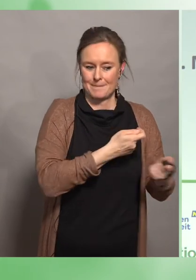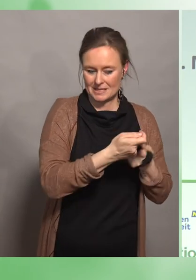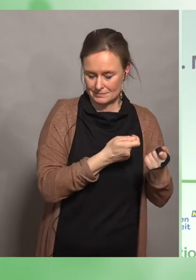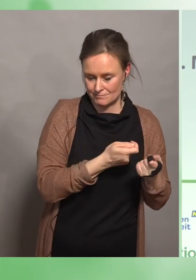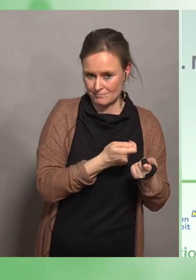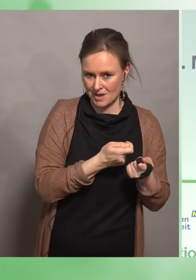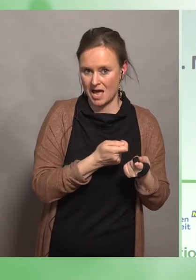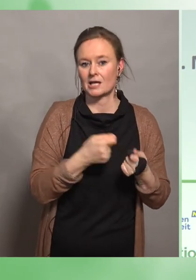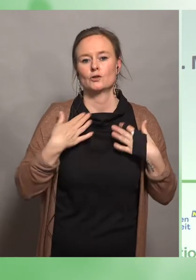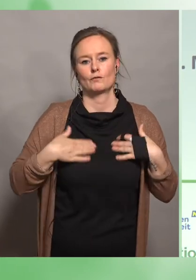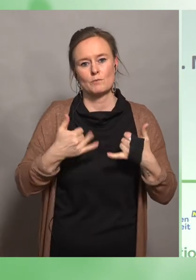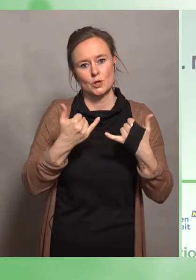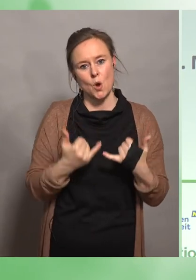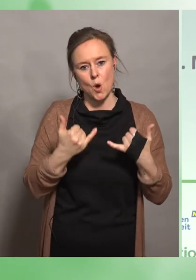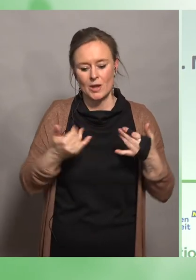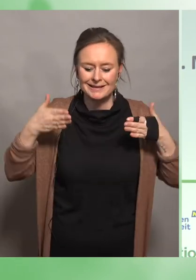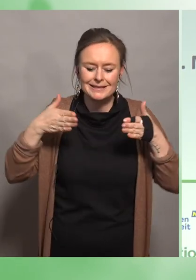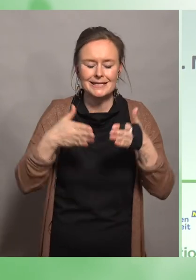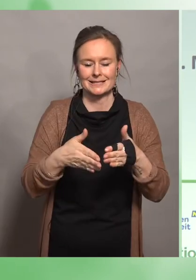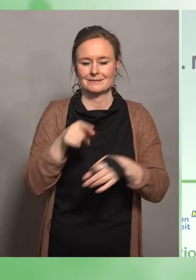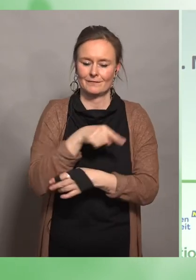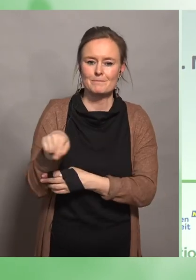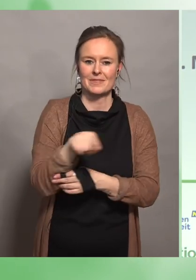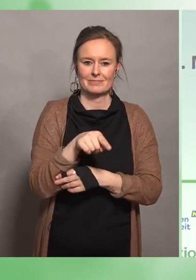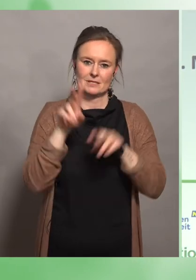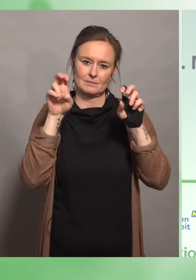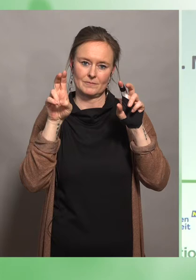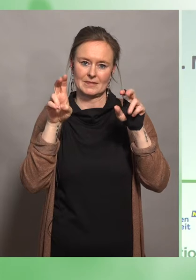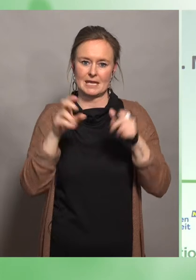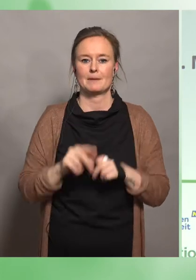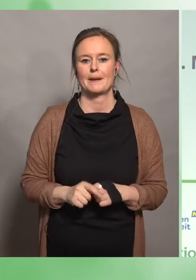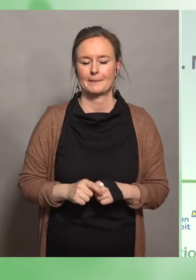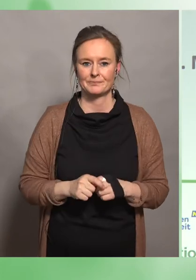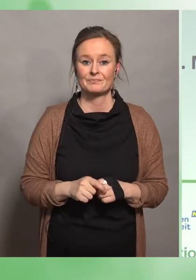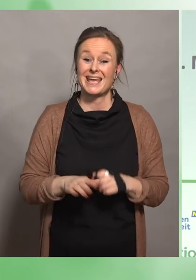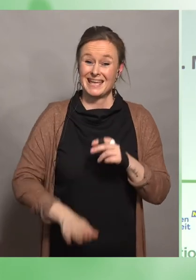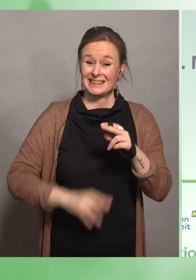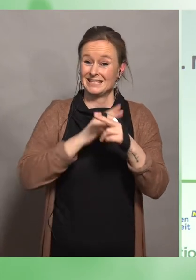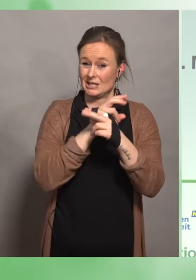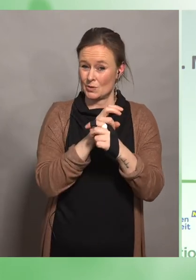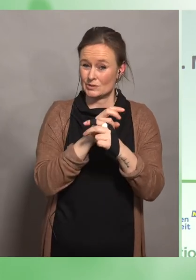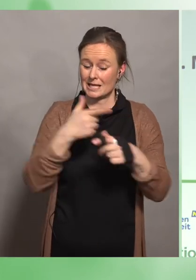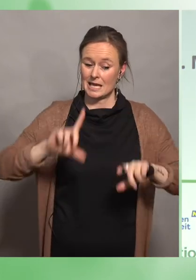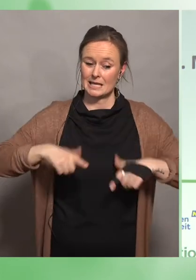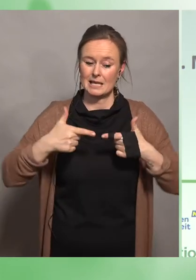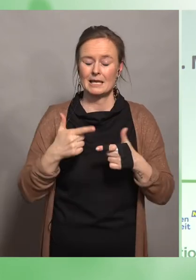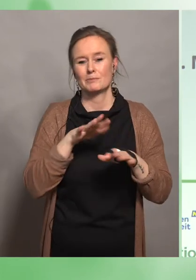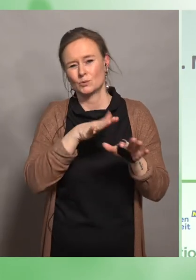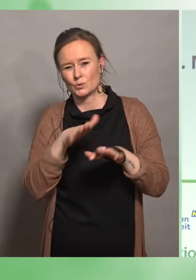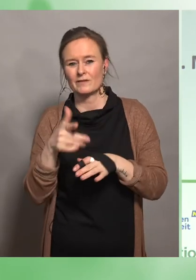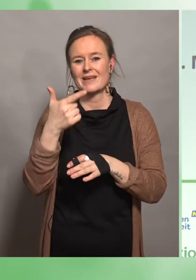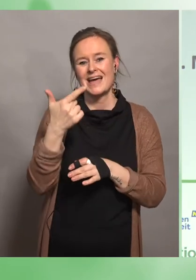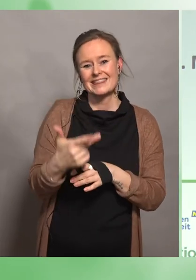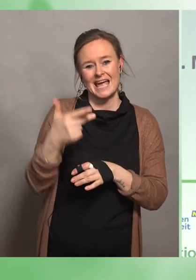mit diesem Thema befassen werden. In Niederösterreich leben rund 23.000 Menschen mit einem